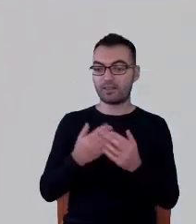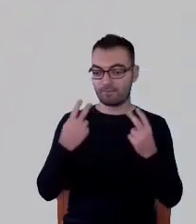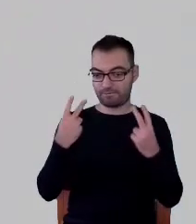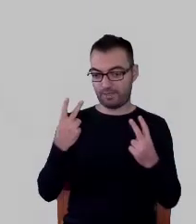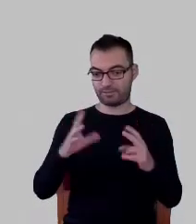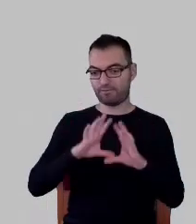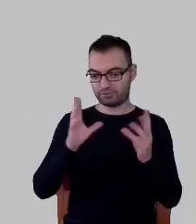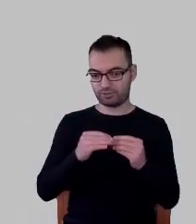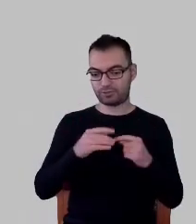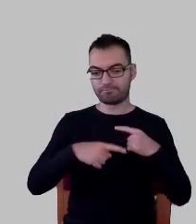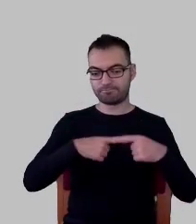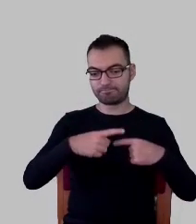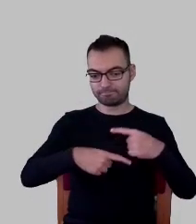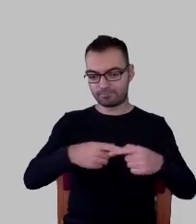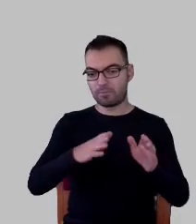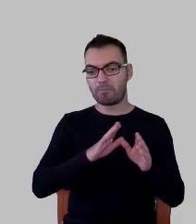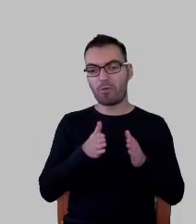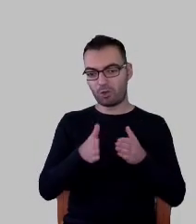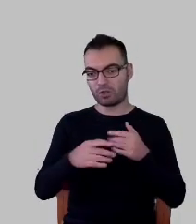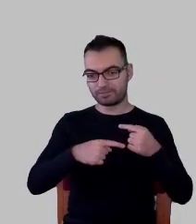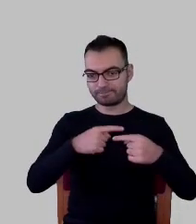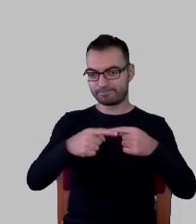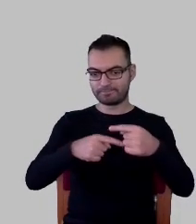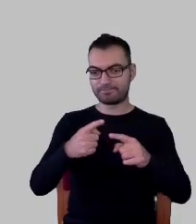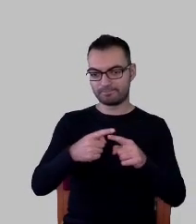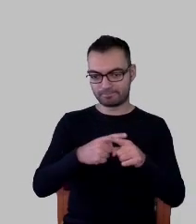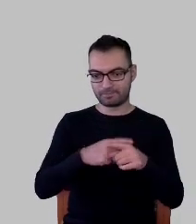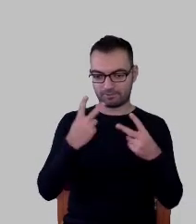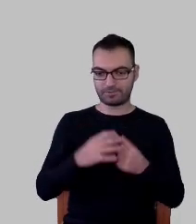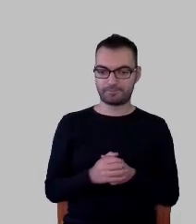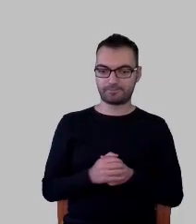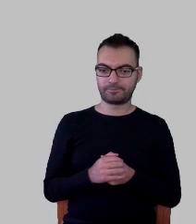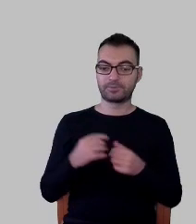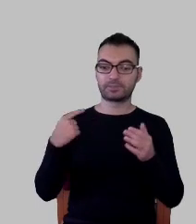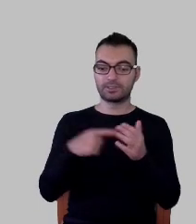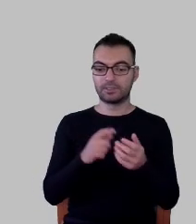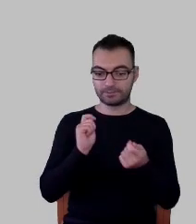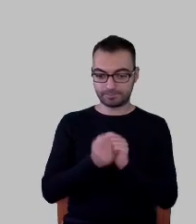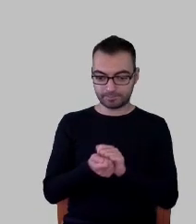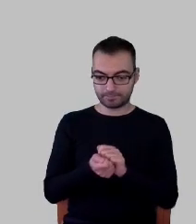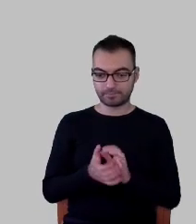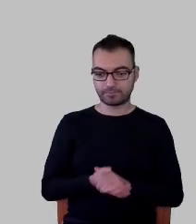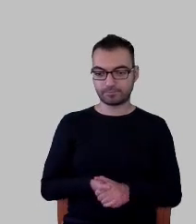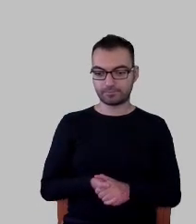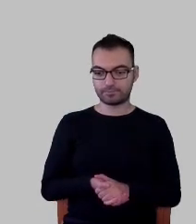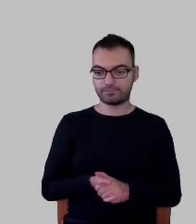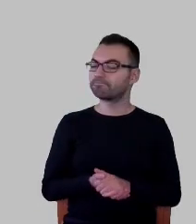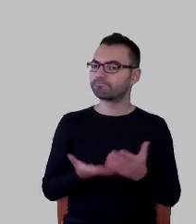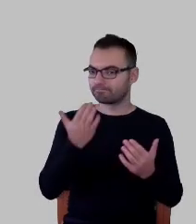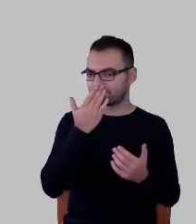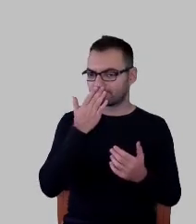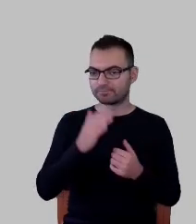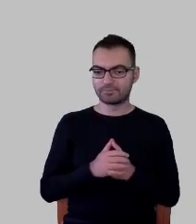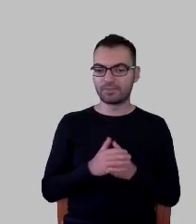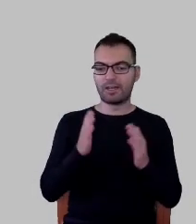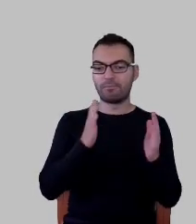się dzieje po drodze. I celem zmian właśnie było